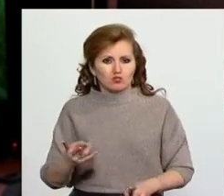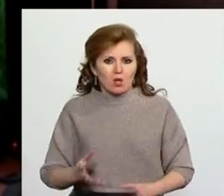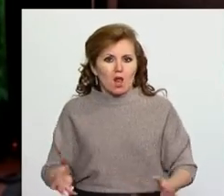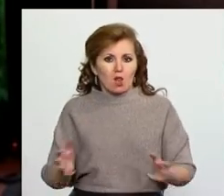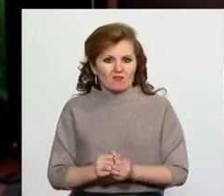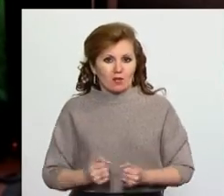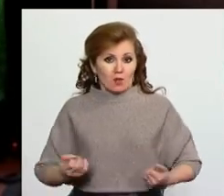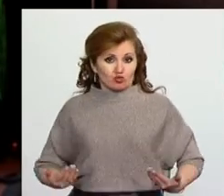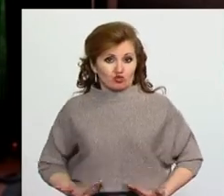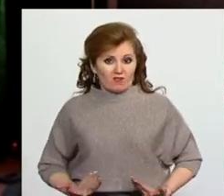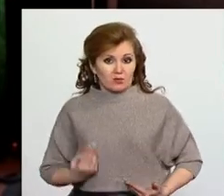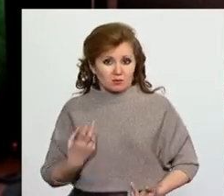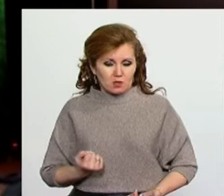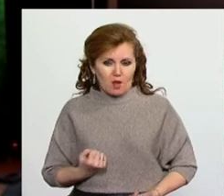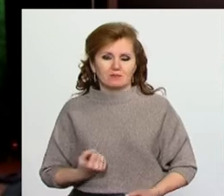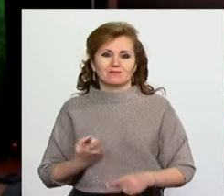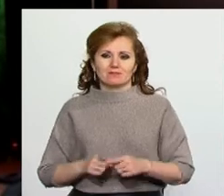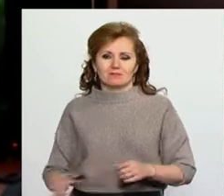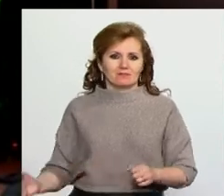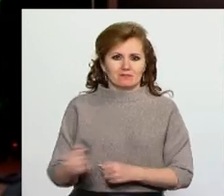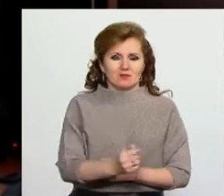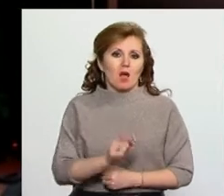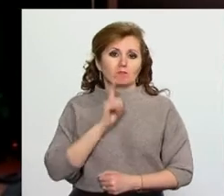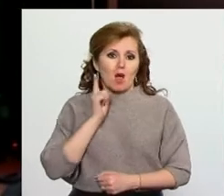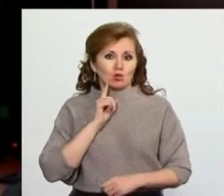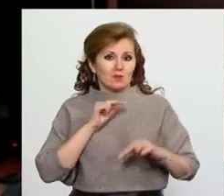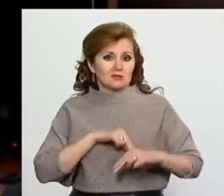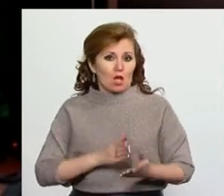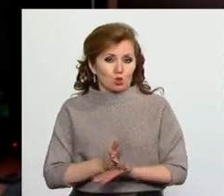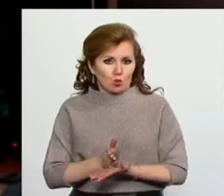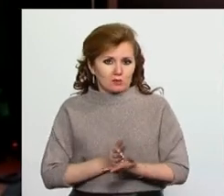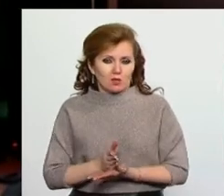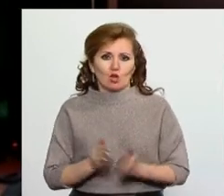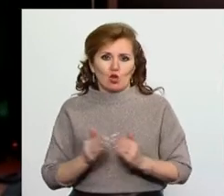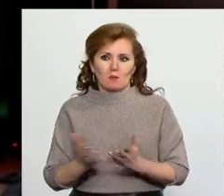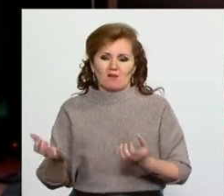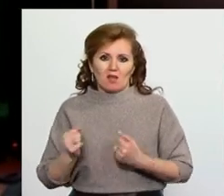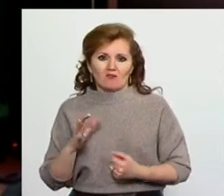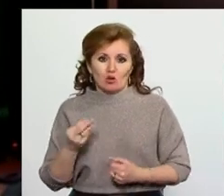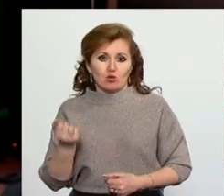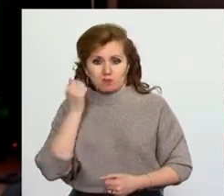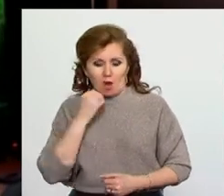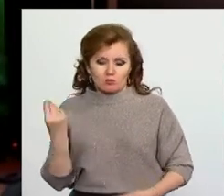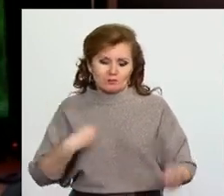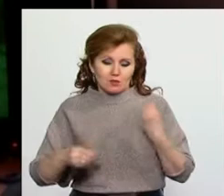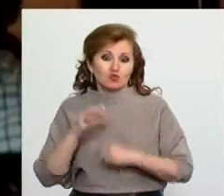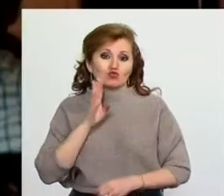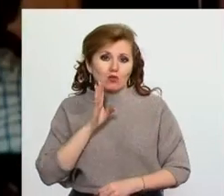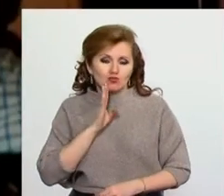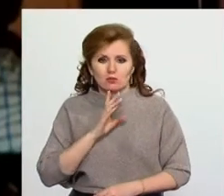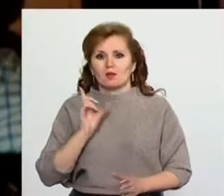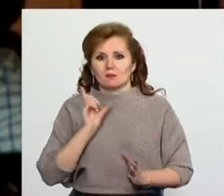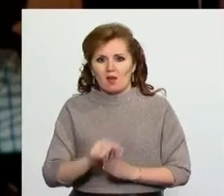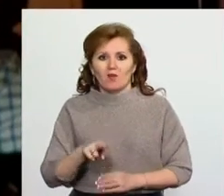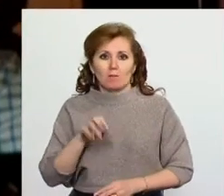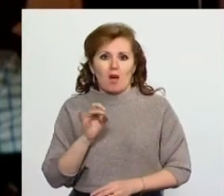живца. Подсадной уткой вызвался стать молодой сотрудник. Дома взял вещи бабушки и, нарядившись женщиной, отправился в